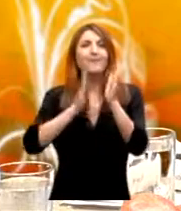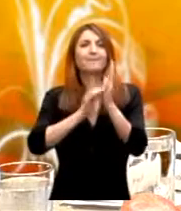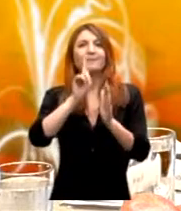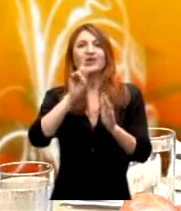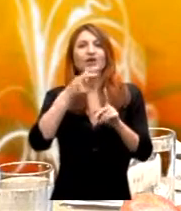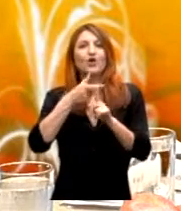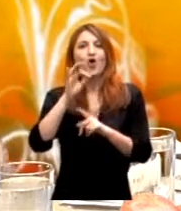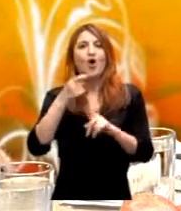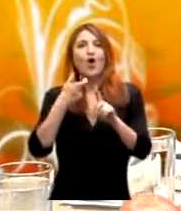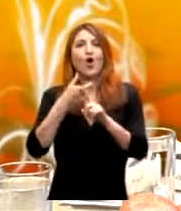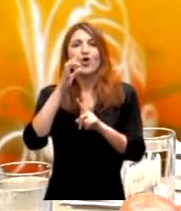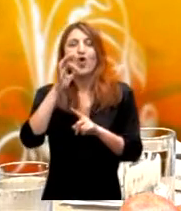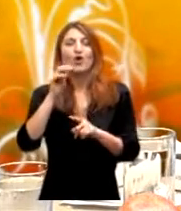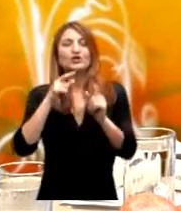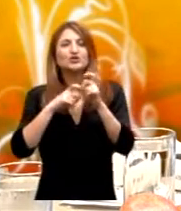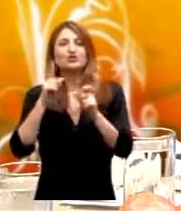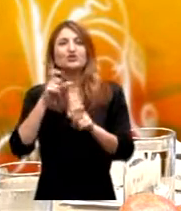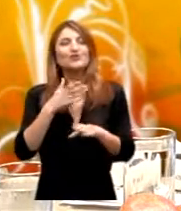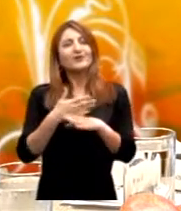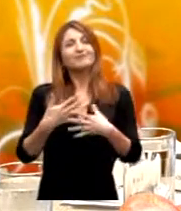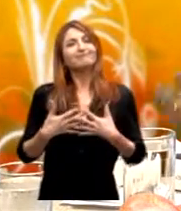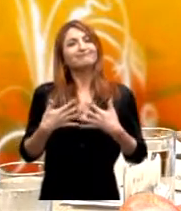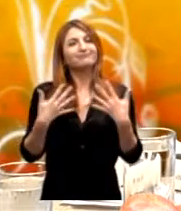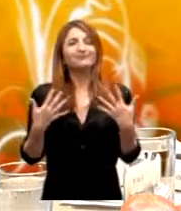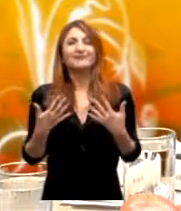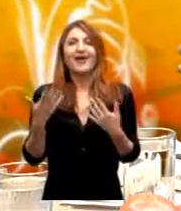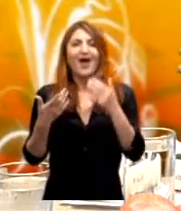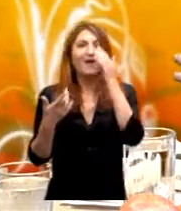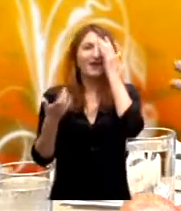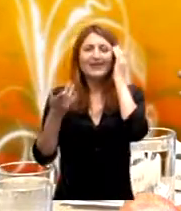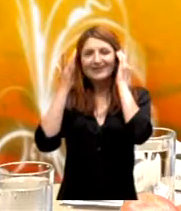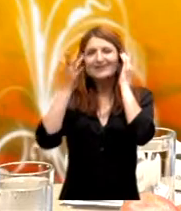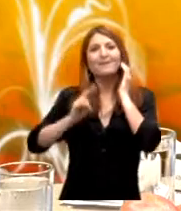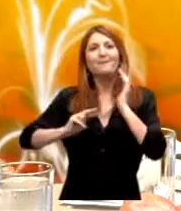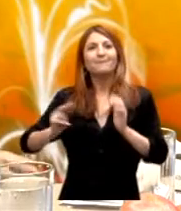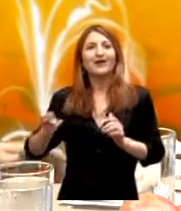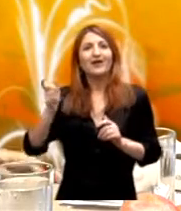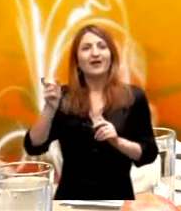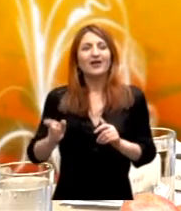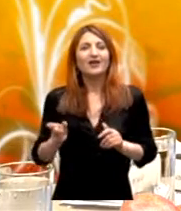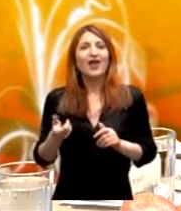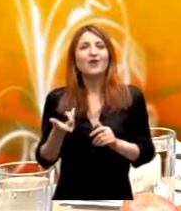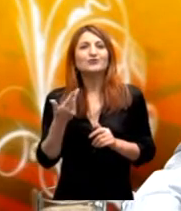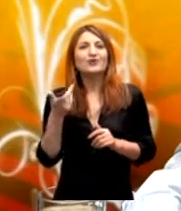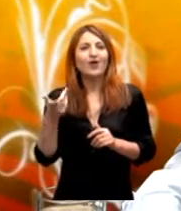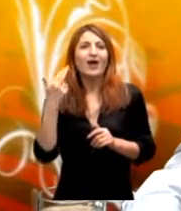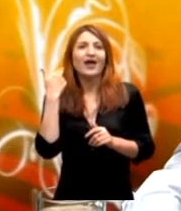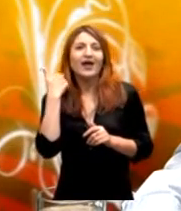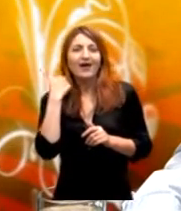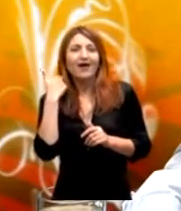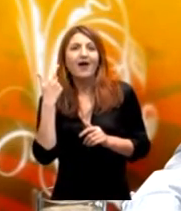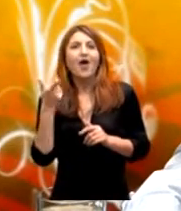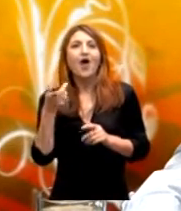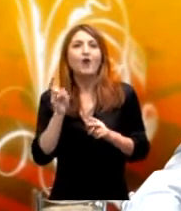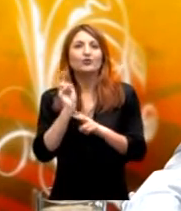Uvijek onaj FRCP me intrigira da ga prevedem na hrvatski, ali ga ne znam prevesti. A ništa, član Engleskog kraljevskog koliđa. Pa